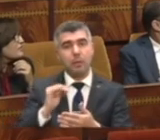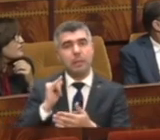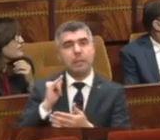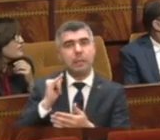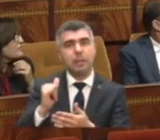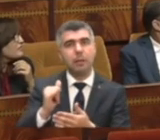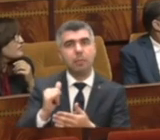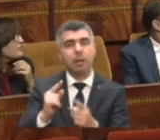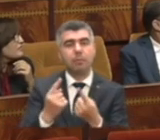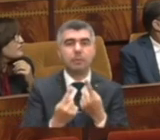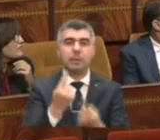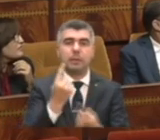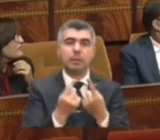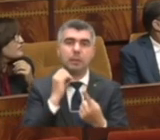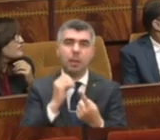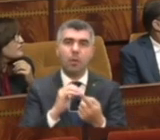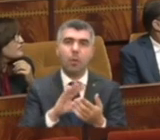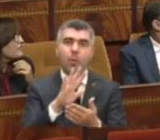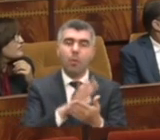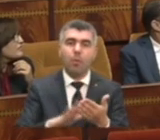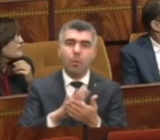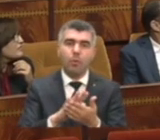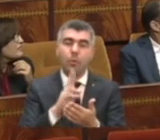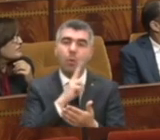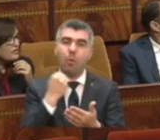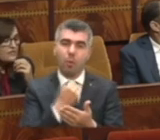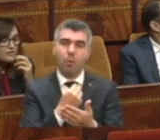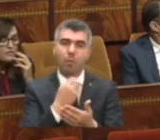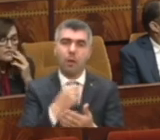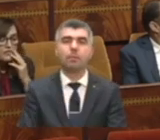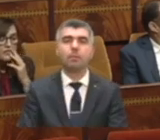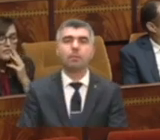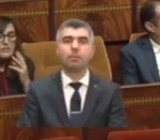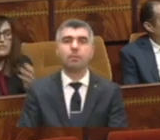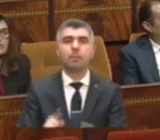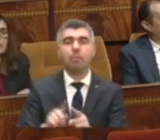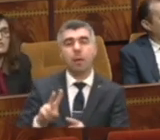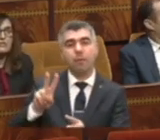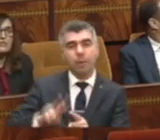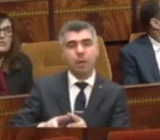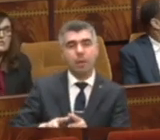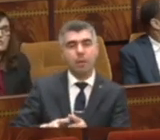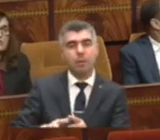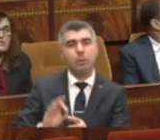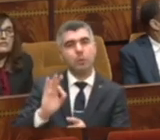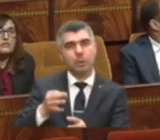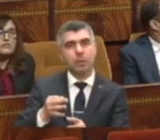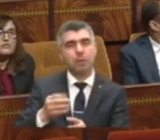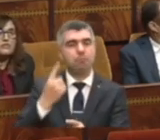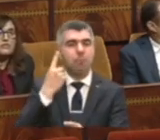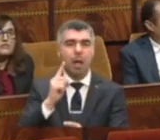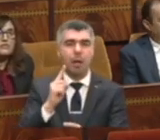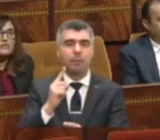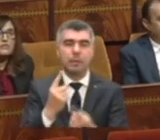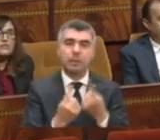ساعة جاب لي الله غنبقاو نجيبوا كلينيكس نمسحوا دموع الحكومة. صحيح ما عندكمش العصا السحرية، ولكن عندكم